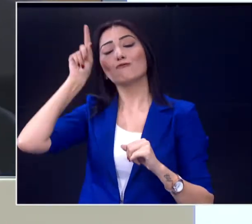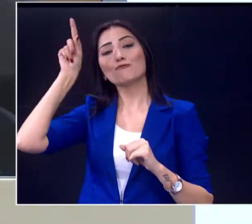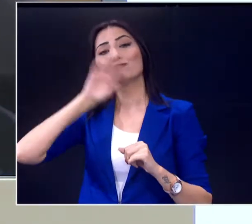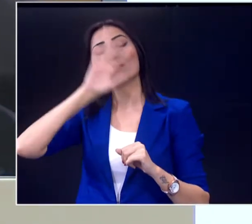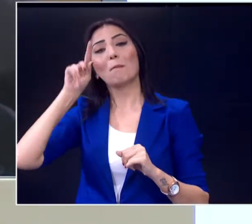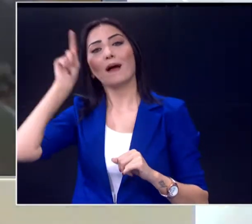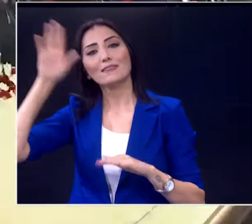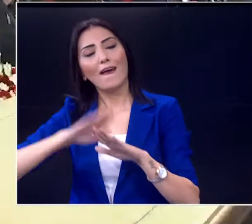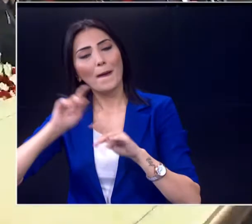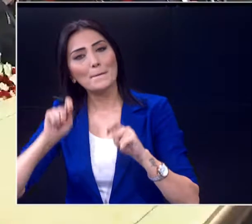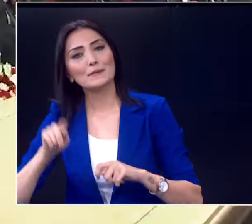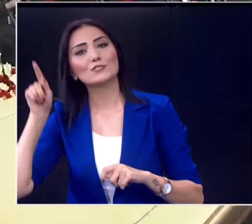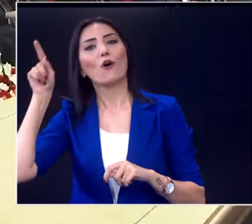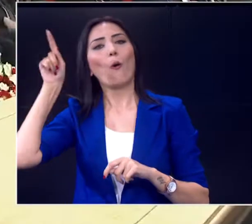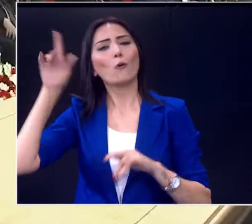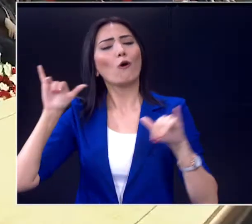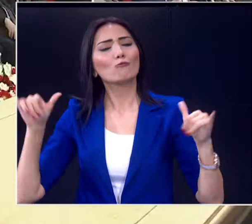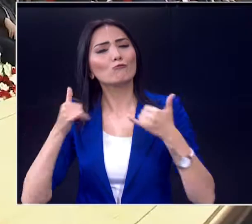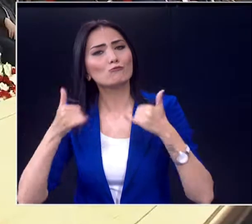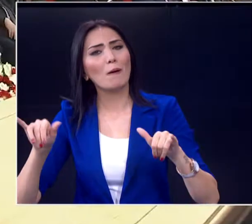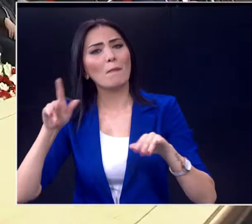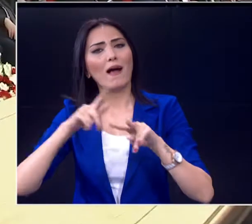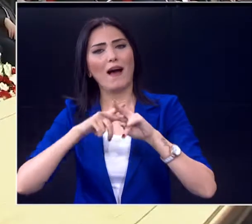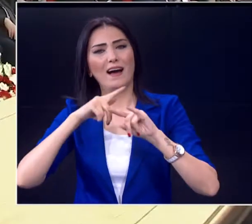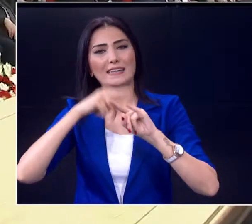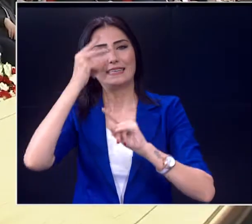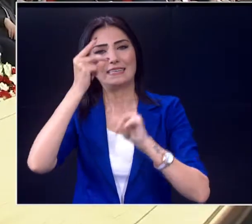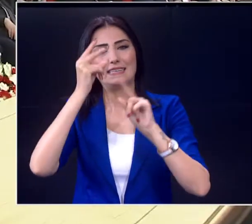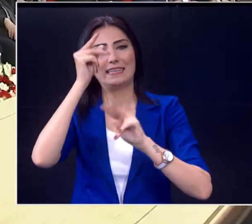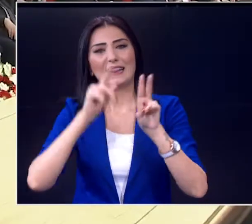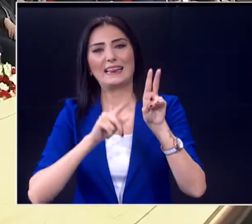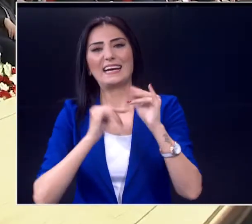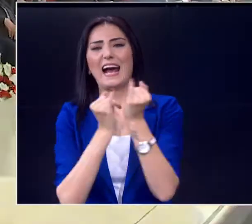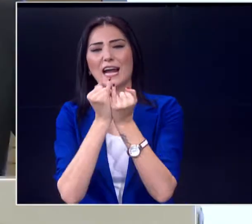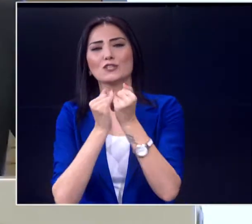Orada ahilik kutlamaları yapacağız.